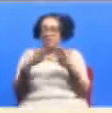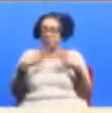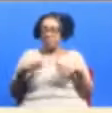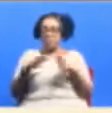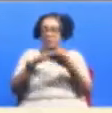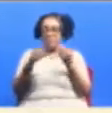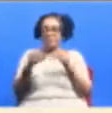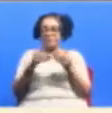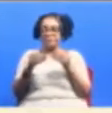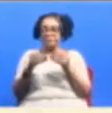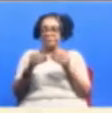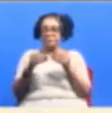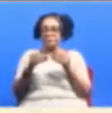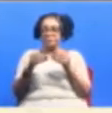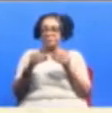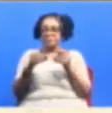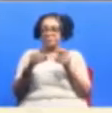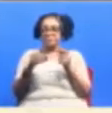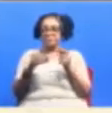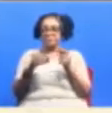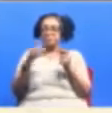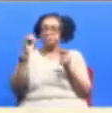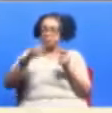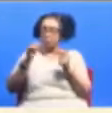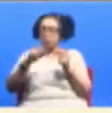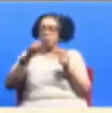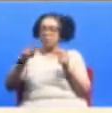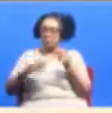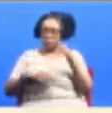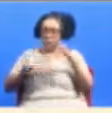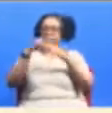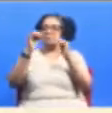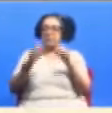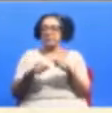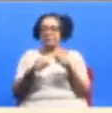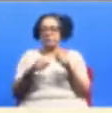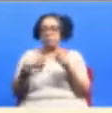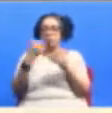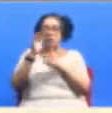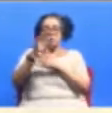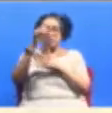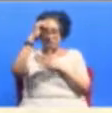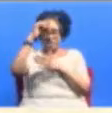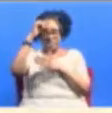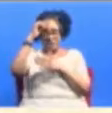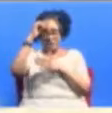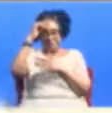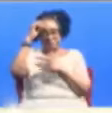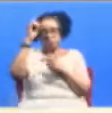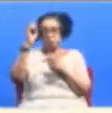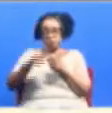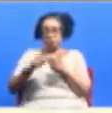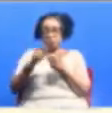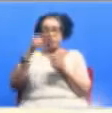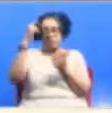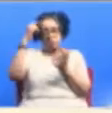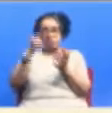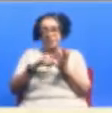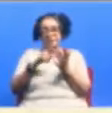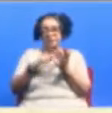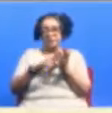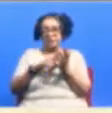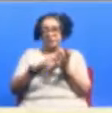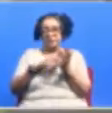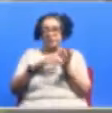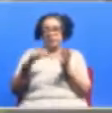with disability. Tukadiria hivi wanaweza kufika kama 1000 hivi. Kwa hivyo tunaomba serikali iwatambue.